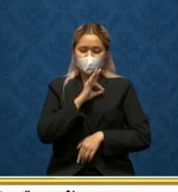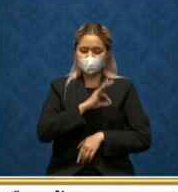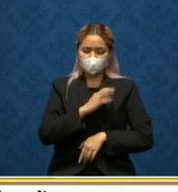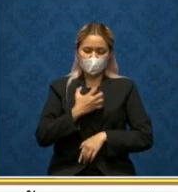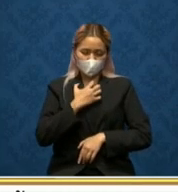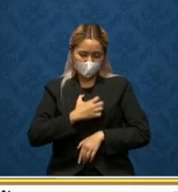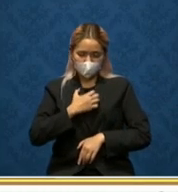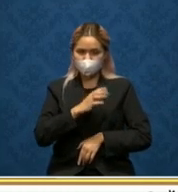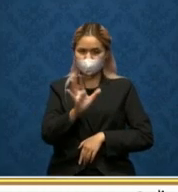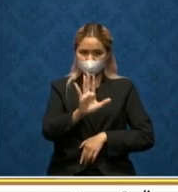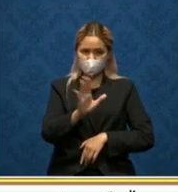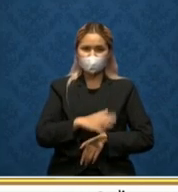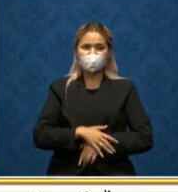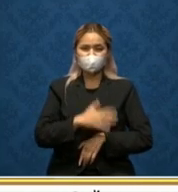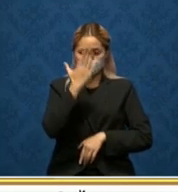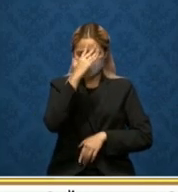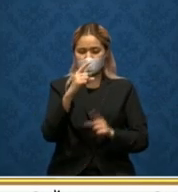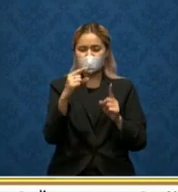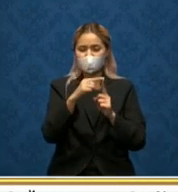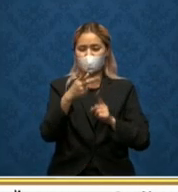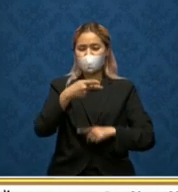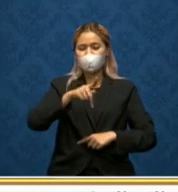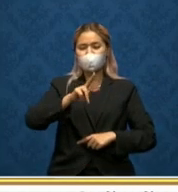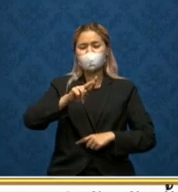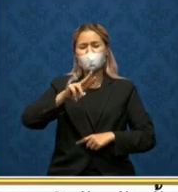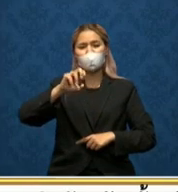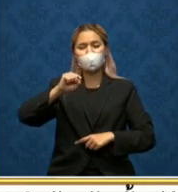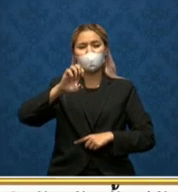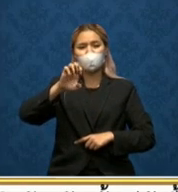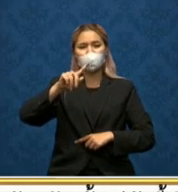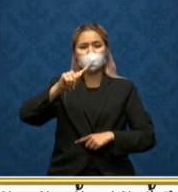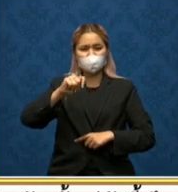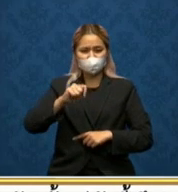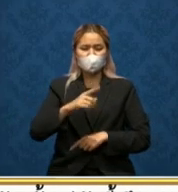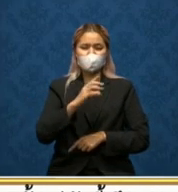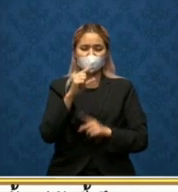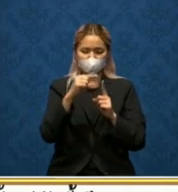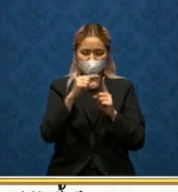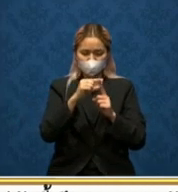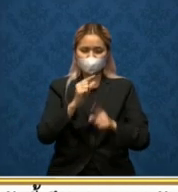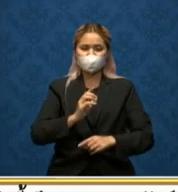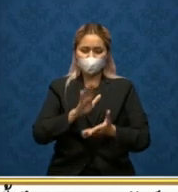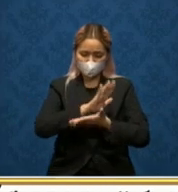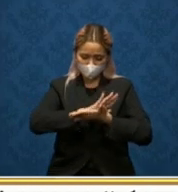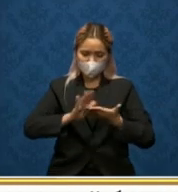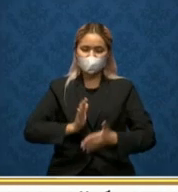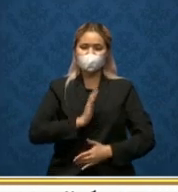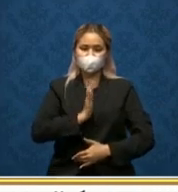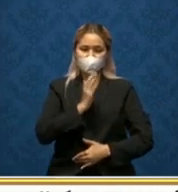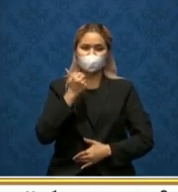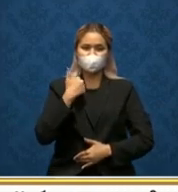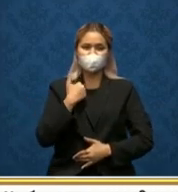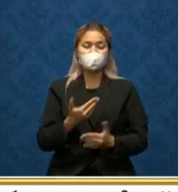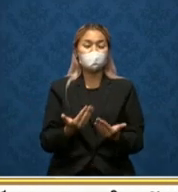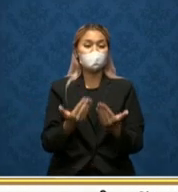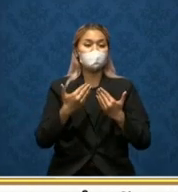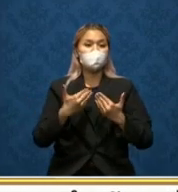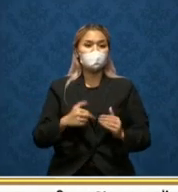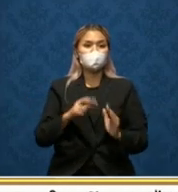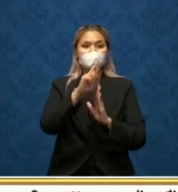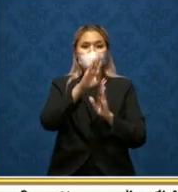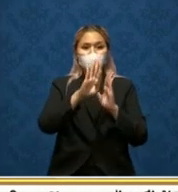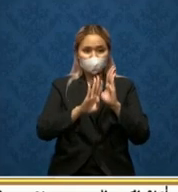ปรสิทธิ์นี่โคตรโคตรโคตรสุภาพเลยสำหรับเรื่องเนี้ยท่านประธานนิดเดียวครับมาดูระเบียบสำนักนายก